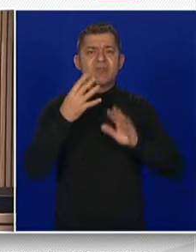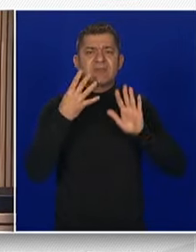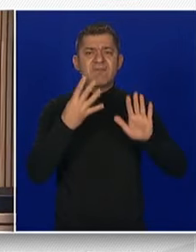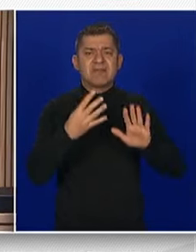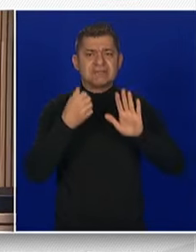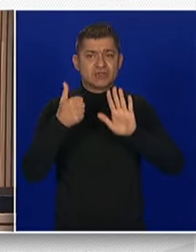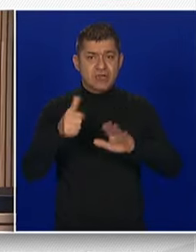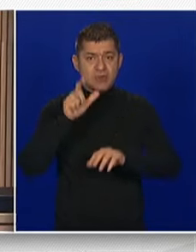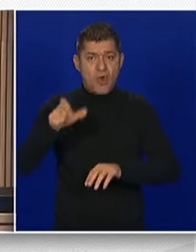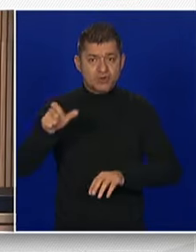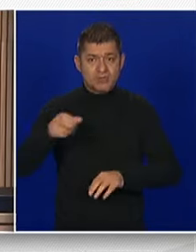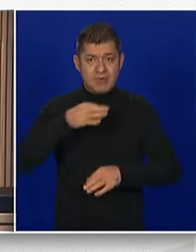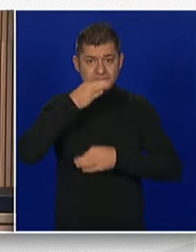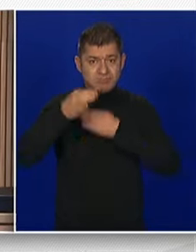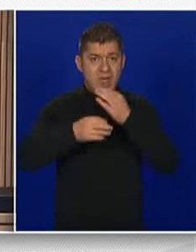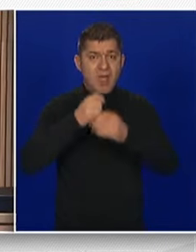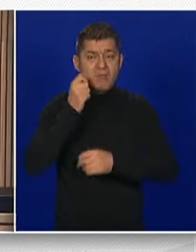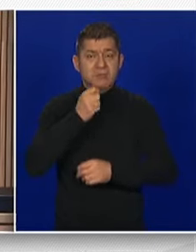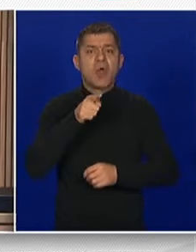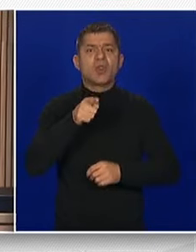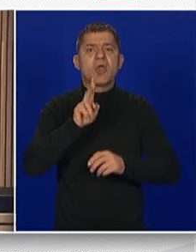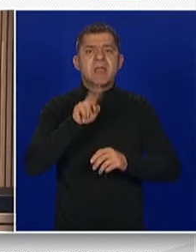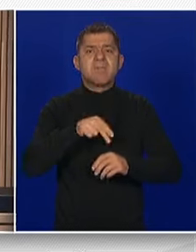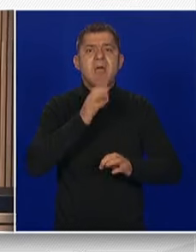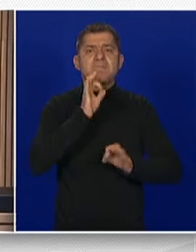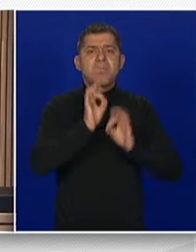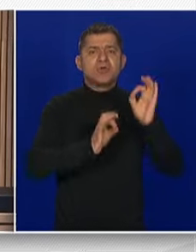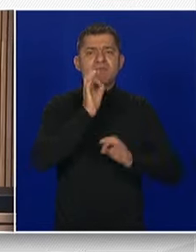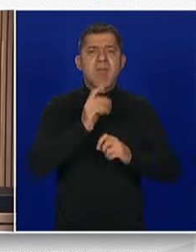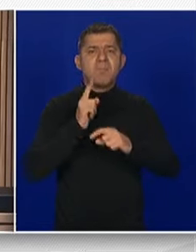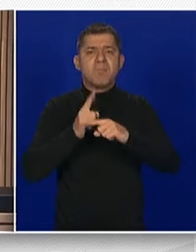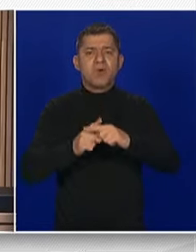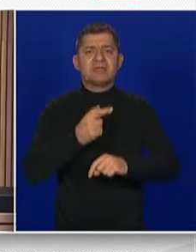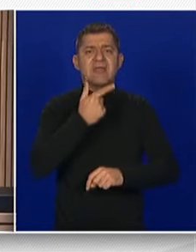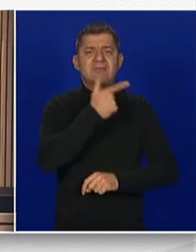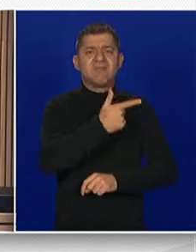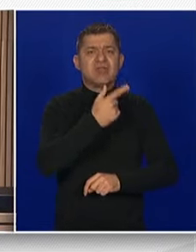12596 osoba, što daje postotak pozitivnih od